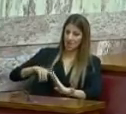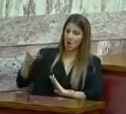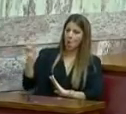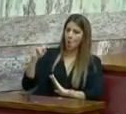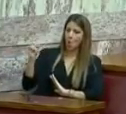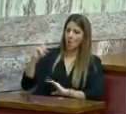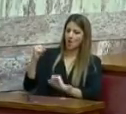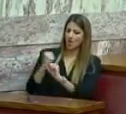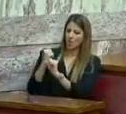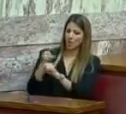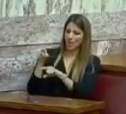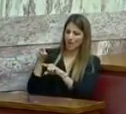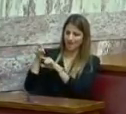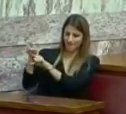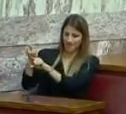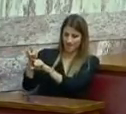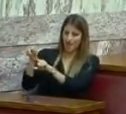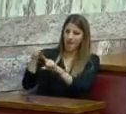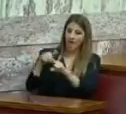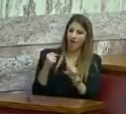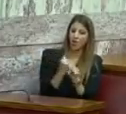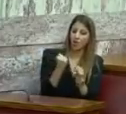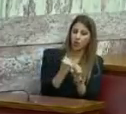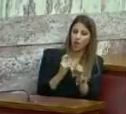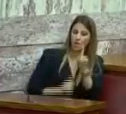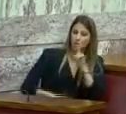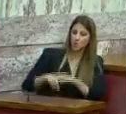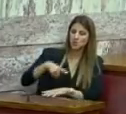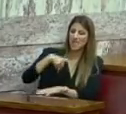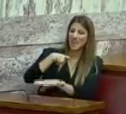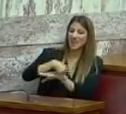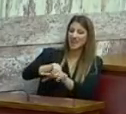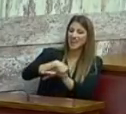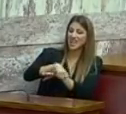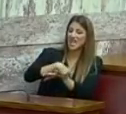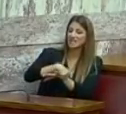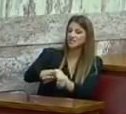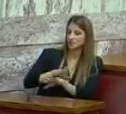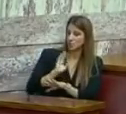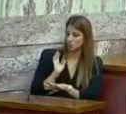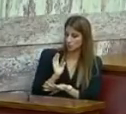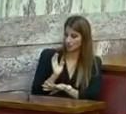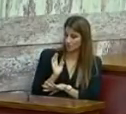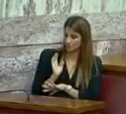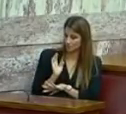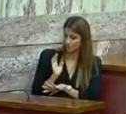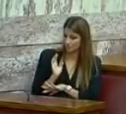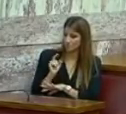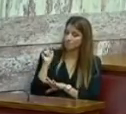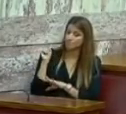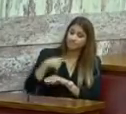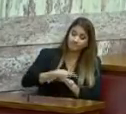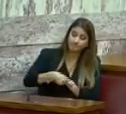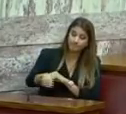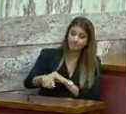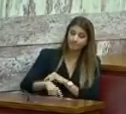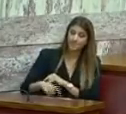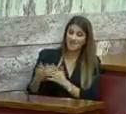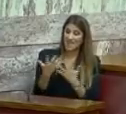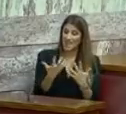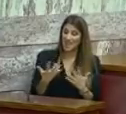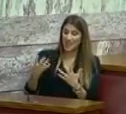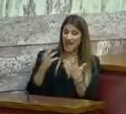άσκηση δίωξης από τη Βουλή λόγω αναρμοδιότητος και η διαβίβαση στην τακτική δικαιοσύνη,